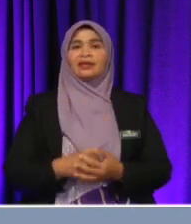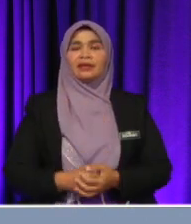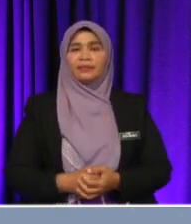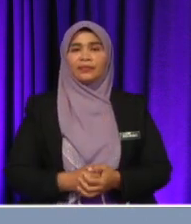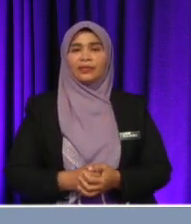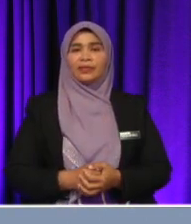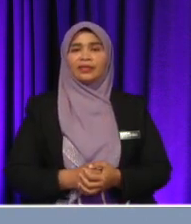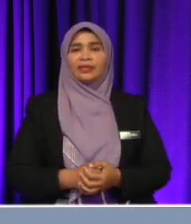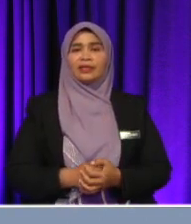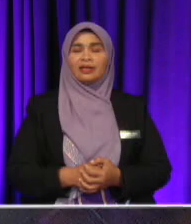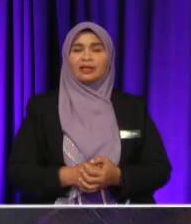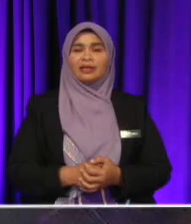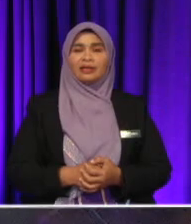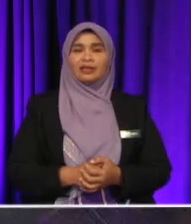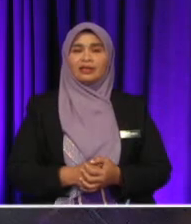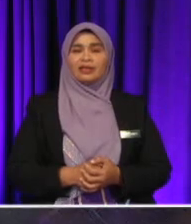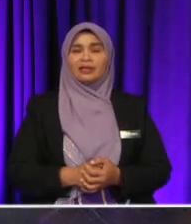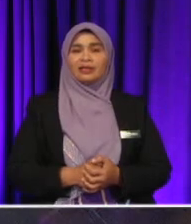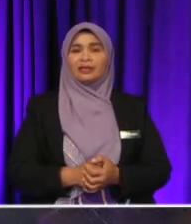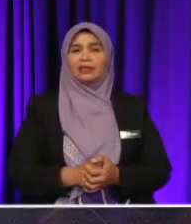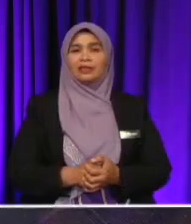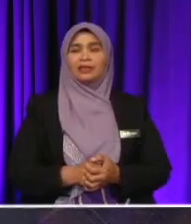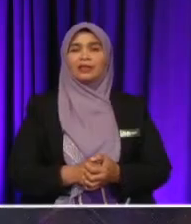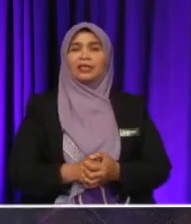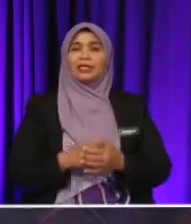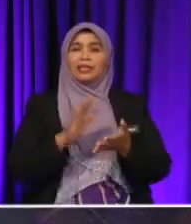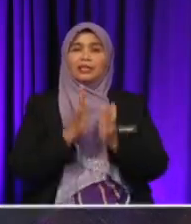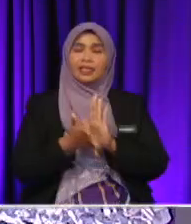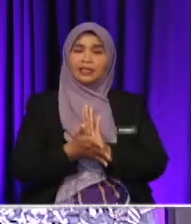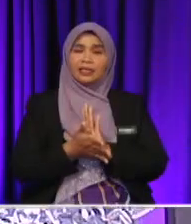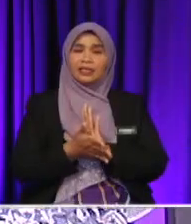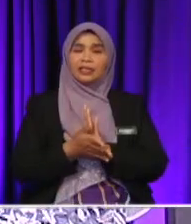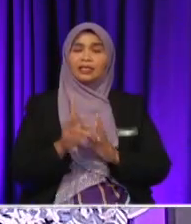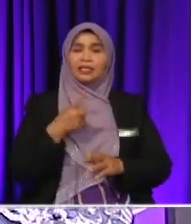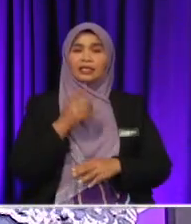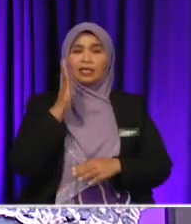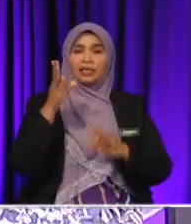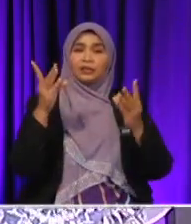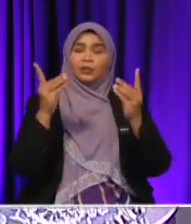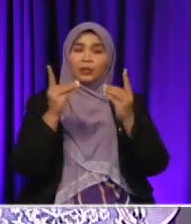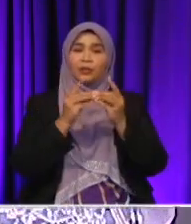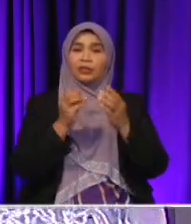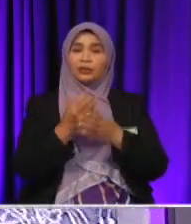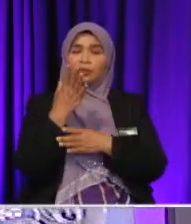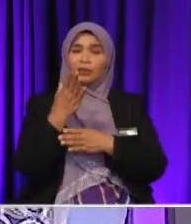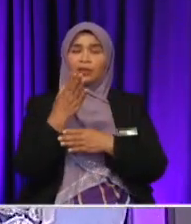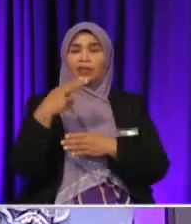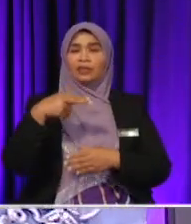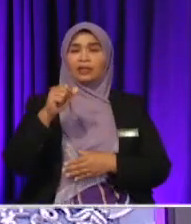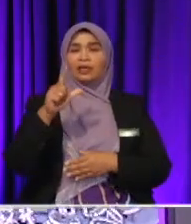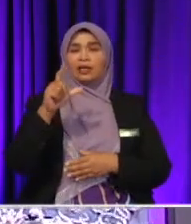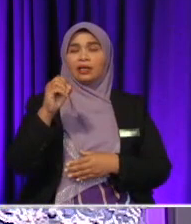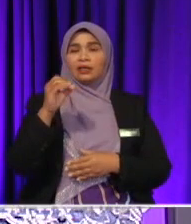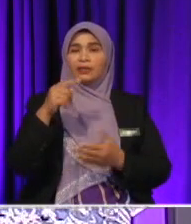halo halo begitu Oke jadi kita akan jumpa tumbuhan halofi ini di